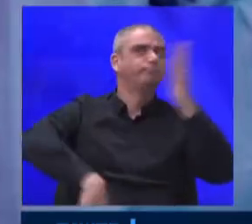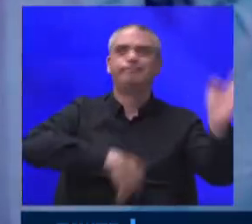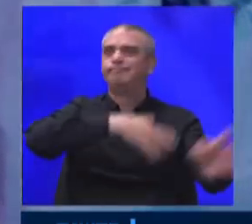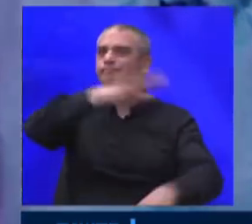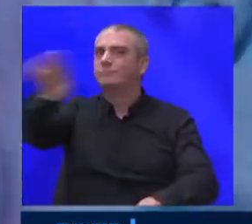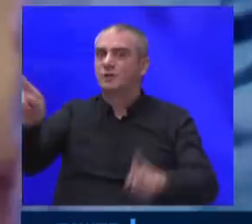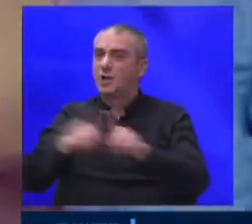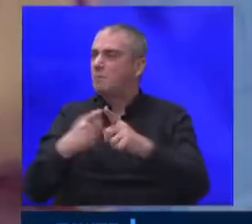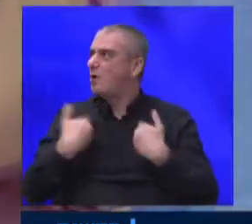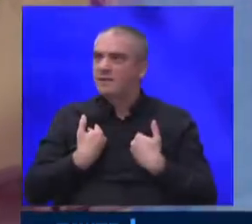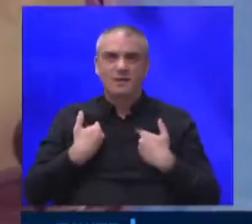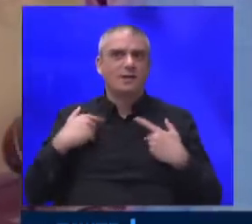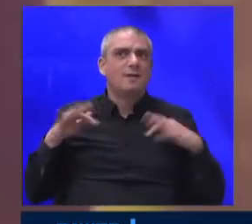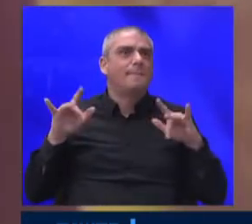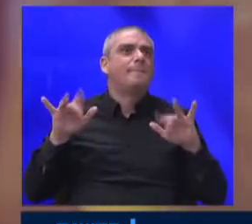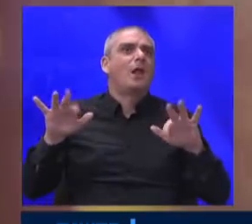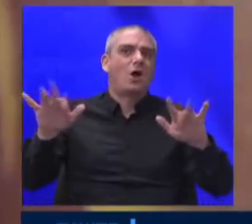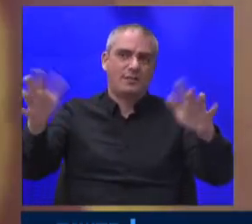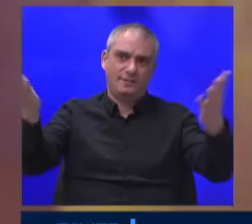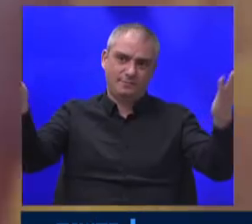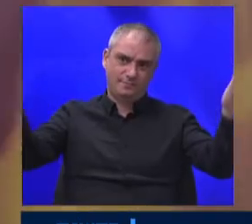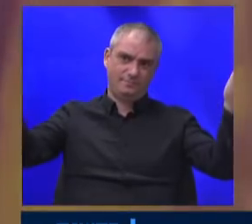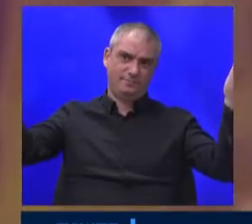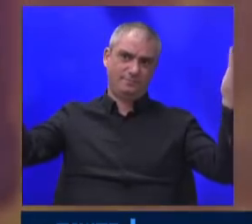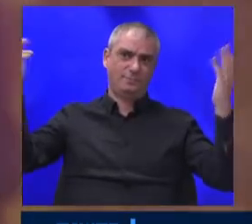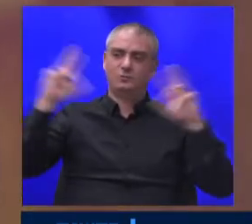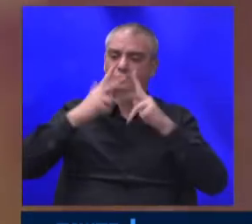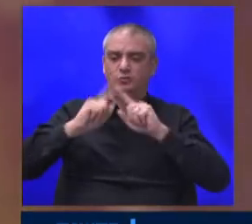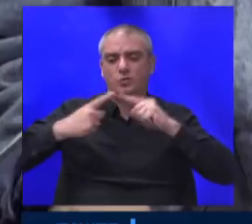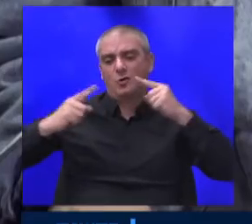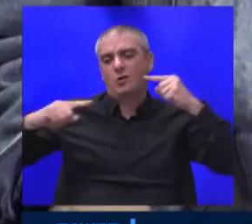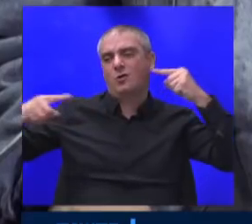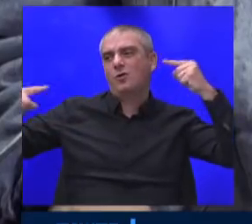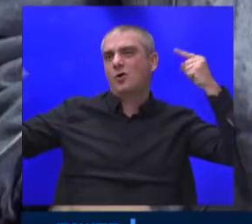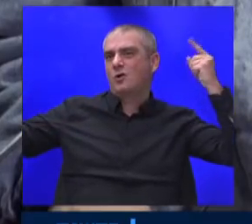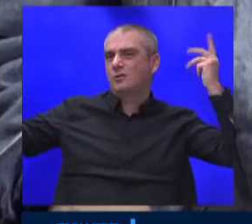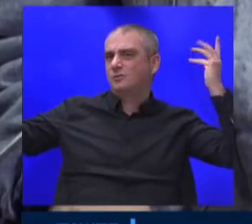כמוני מיליונים בכל מיני צורות.